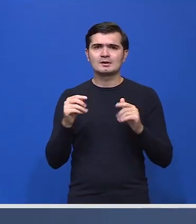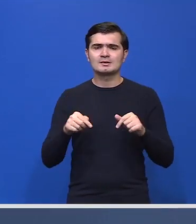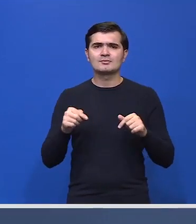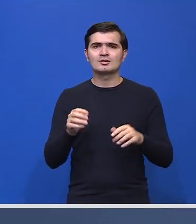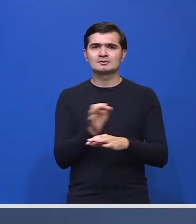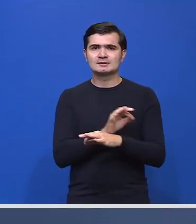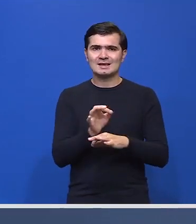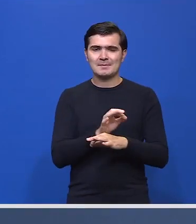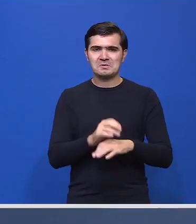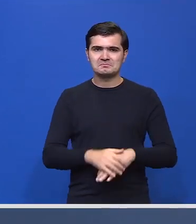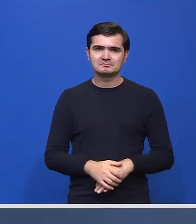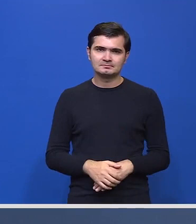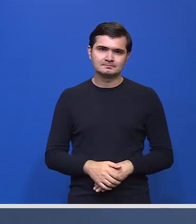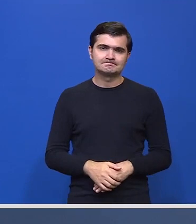schemă.